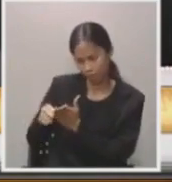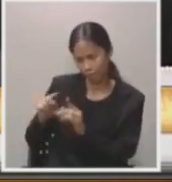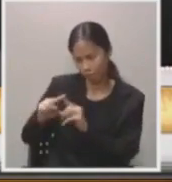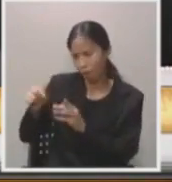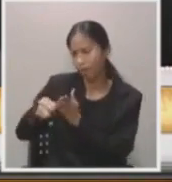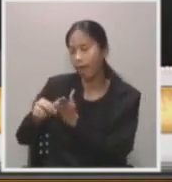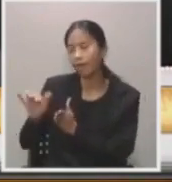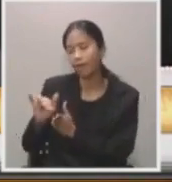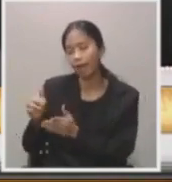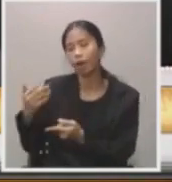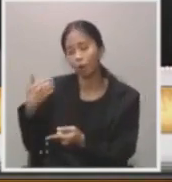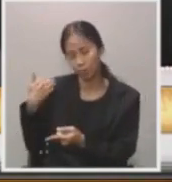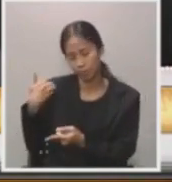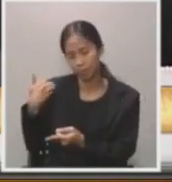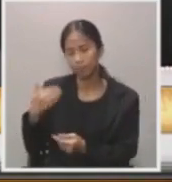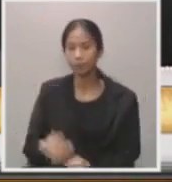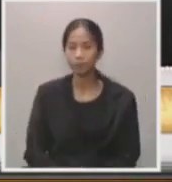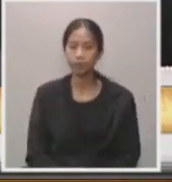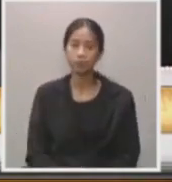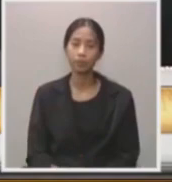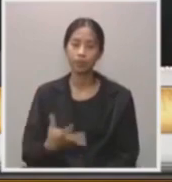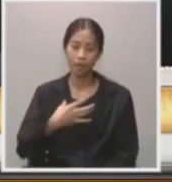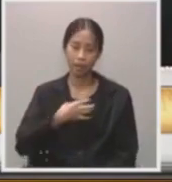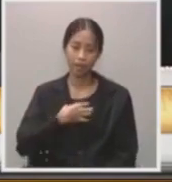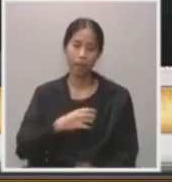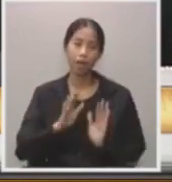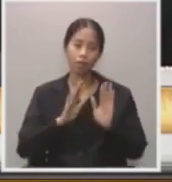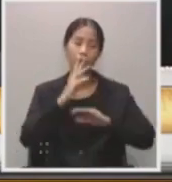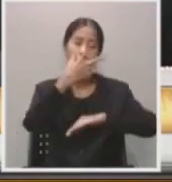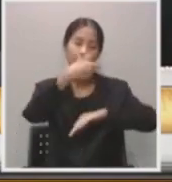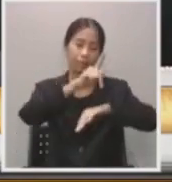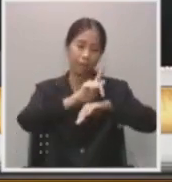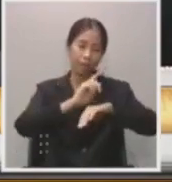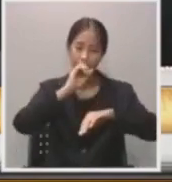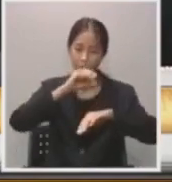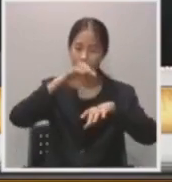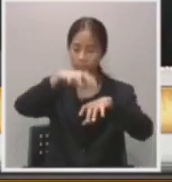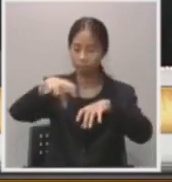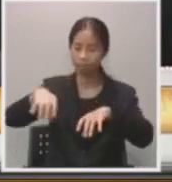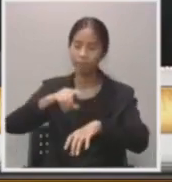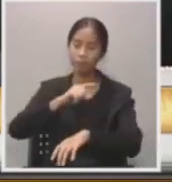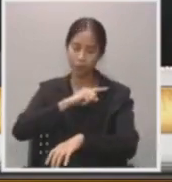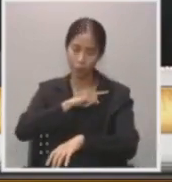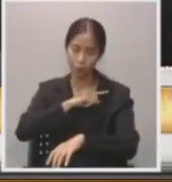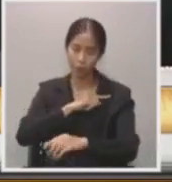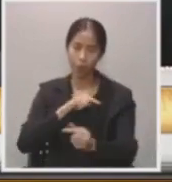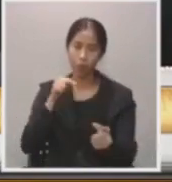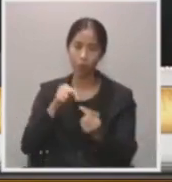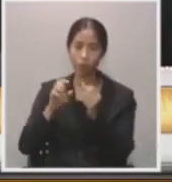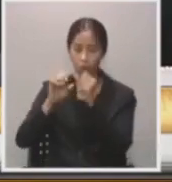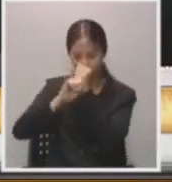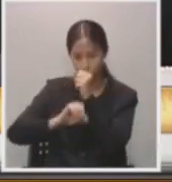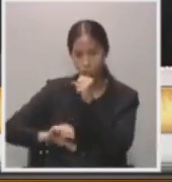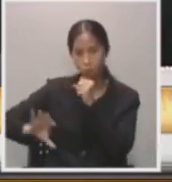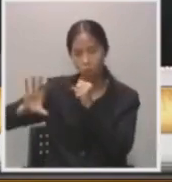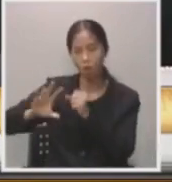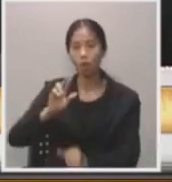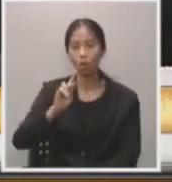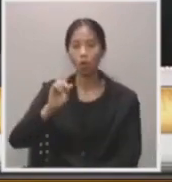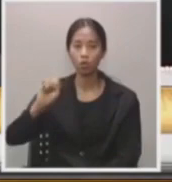จะบอกกับท่านประธานในขณะนี้ไปยังผู้มีส่วนเกี่ยวข้องในเรื่องของกสทช.ก็คือ